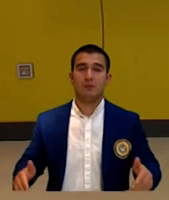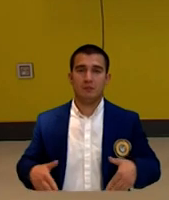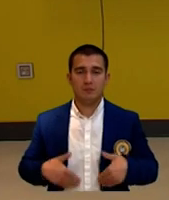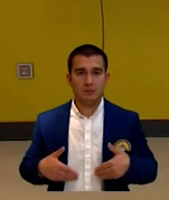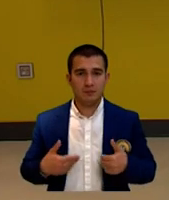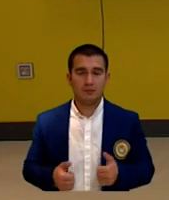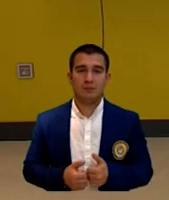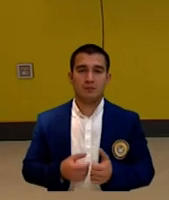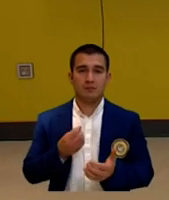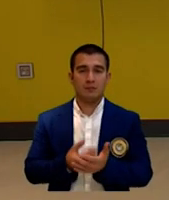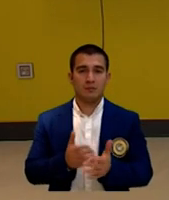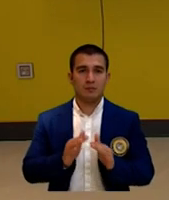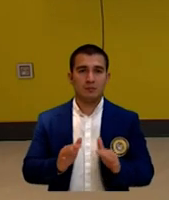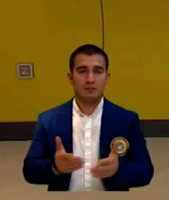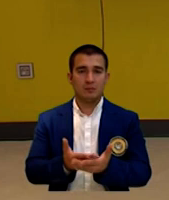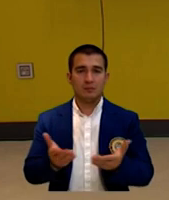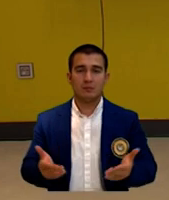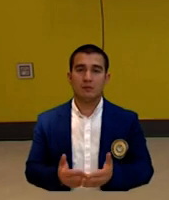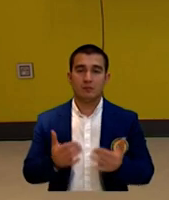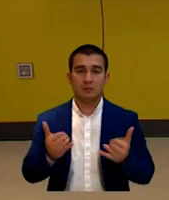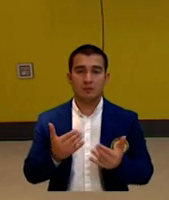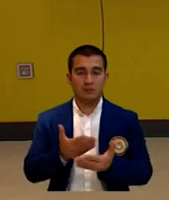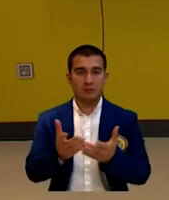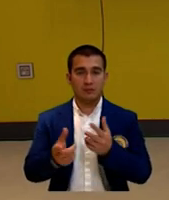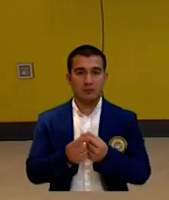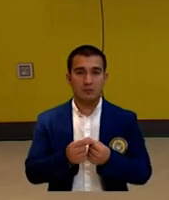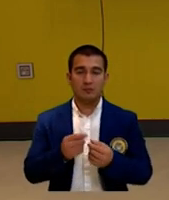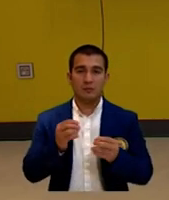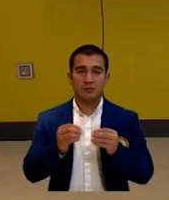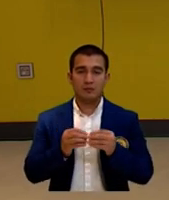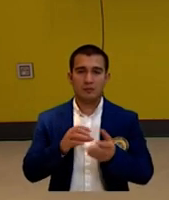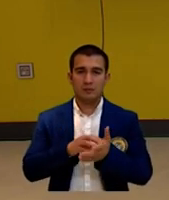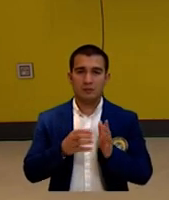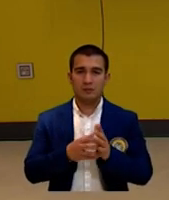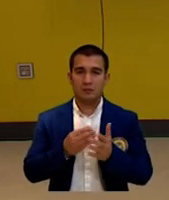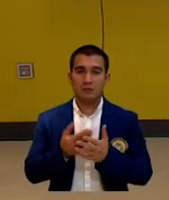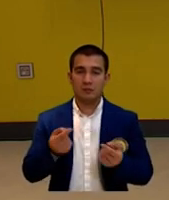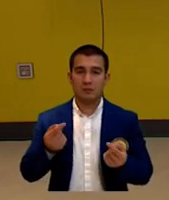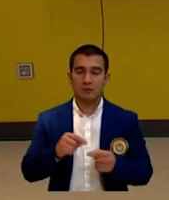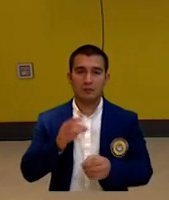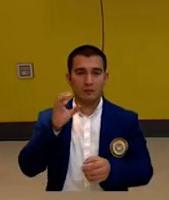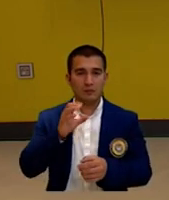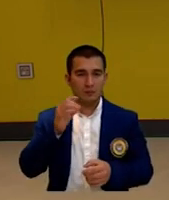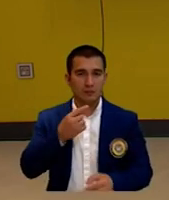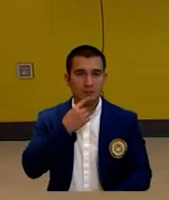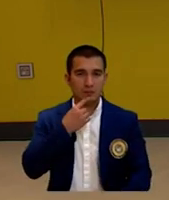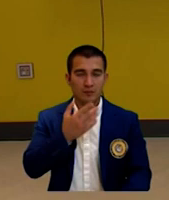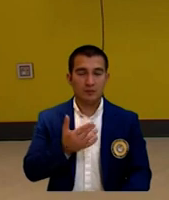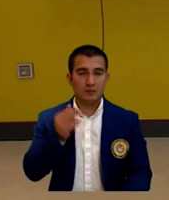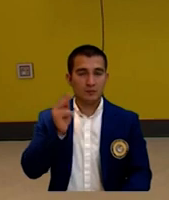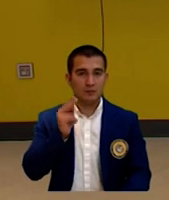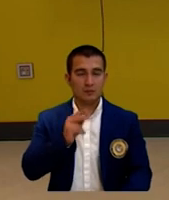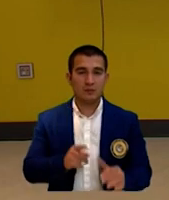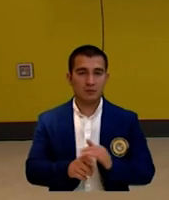Assalomu alaykum, aziz o'quvchilar. Bugun biz siz bilan 10-sinflar uchun mo'ljallangan o'zbek tili